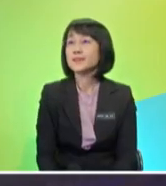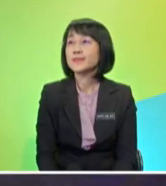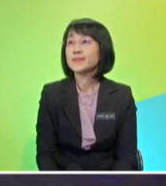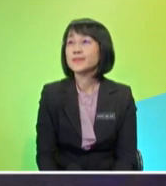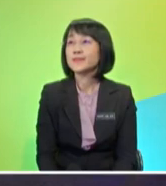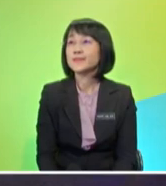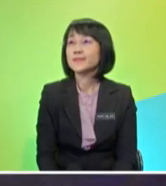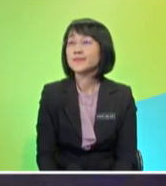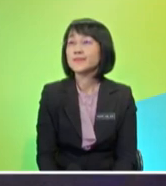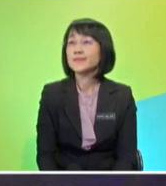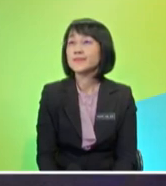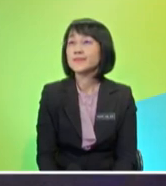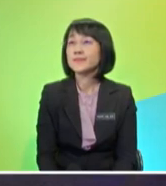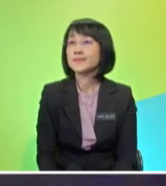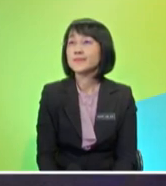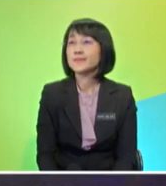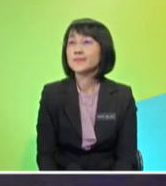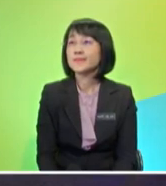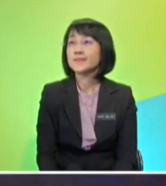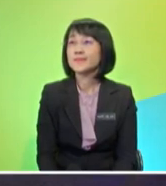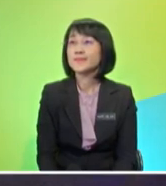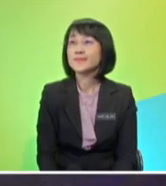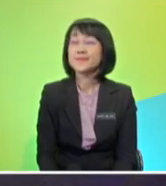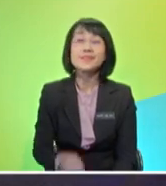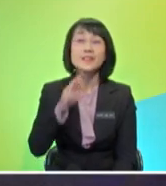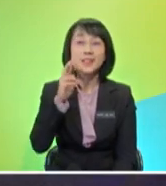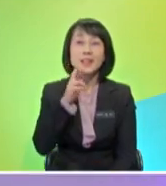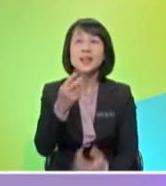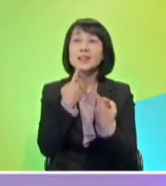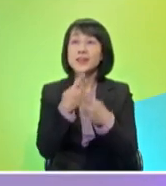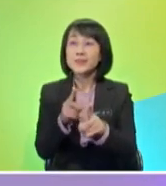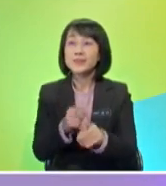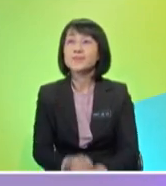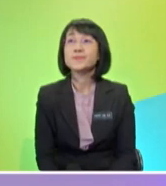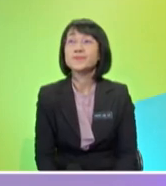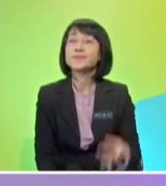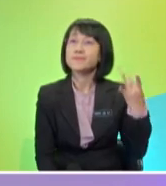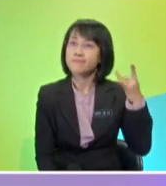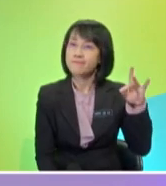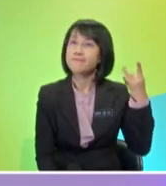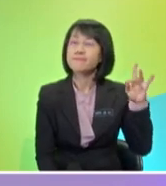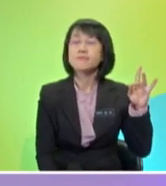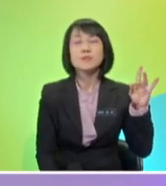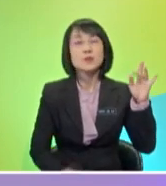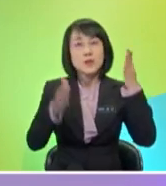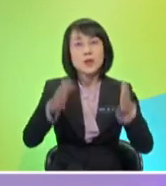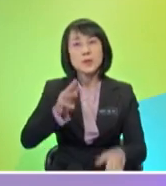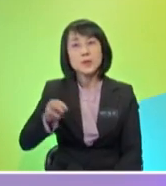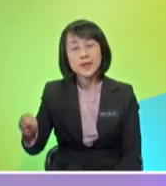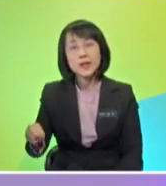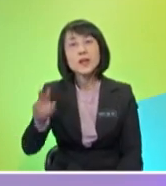murid-murid, cikgu. Ataupun cikgu nak Ria menjawab ke? Okey, cikgu nak Ria yang jawab. Okey. Jadi 18 orang murid tadi, 3 orang